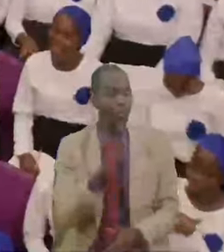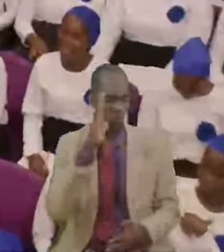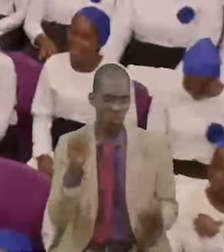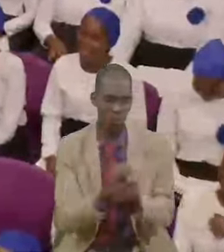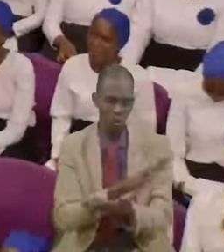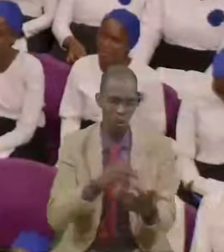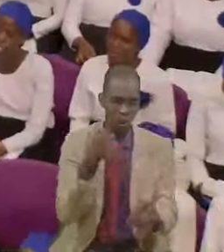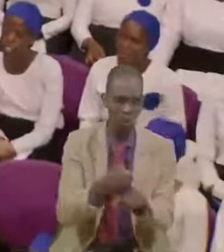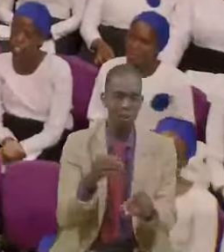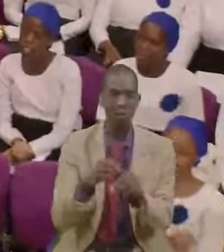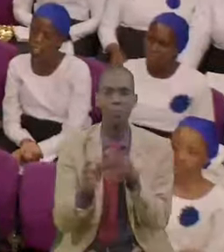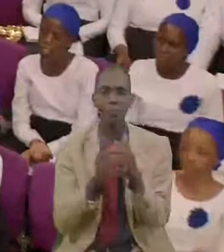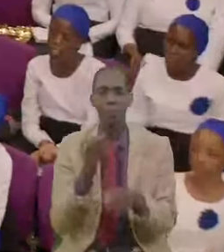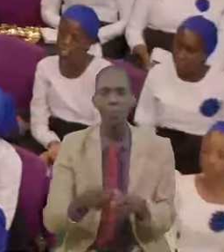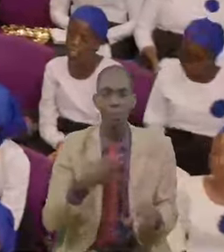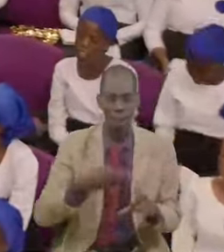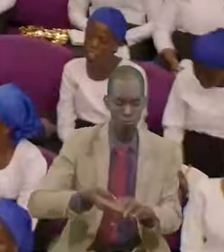détruire.